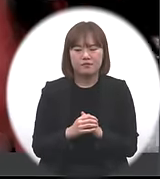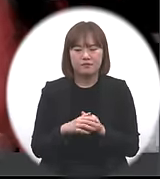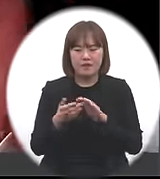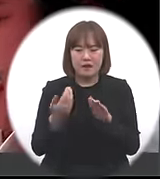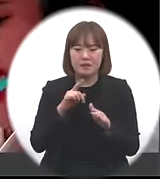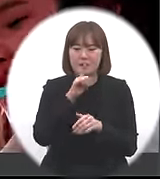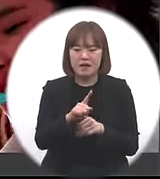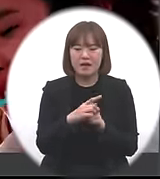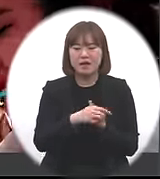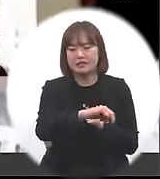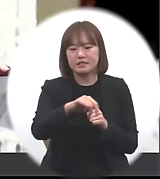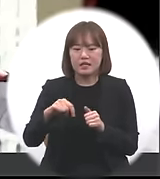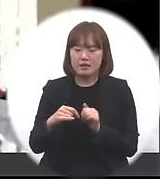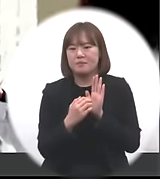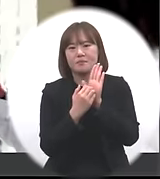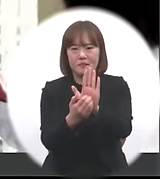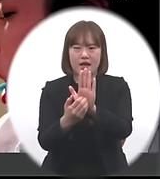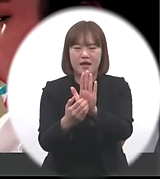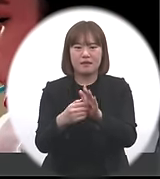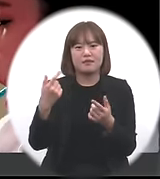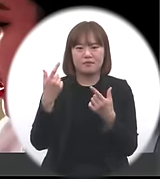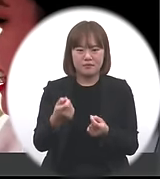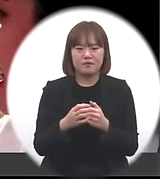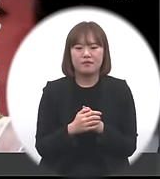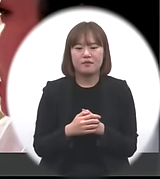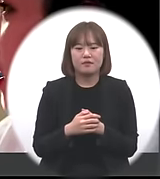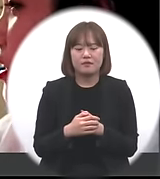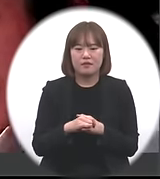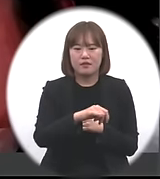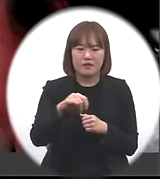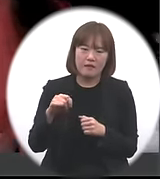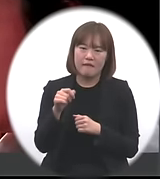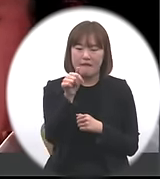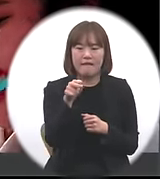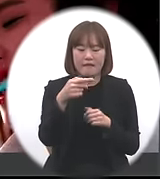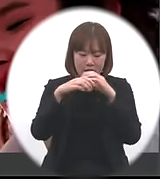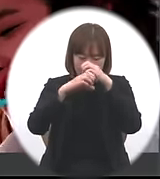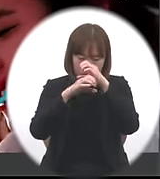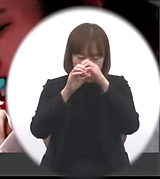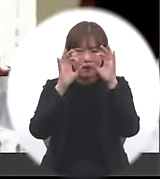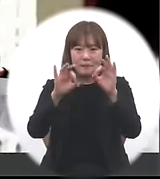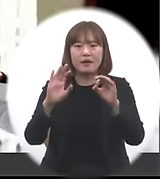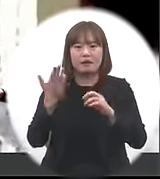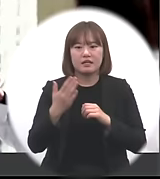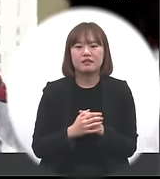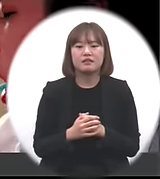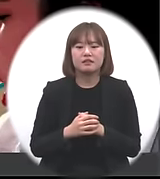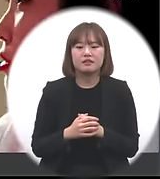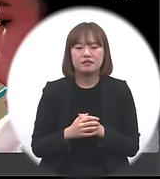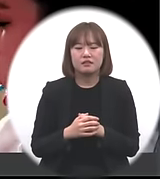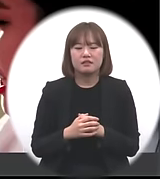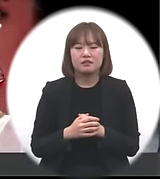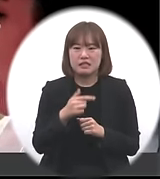제가 앞서 뭐라고 말씀드렸냐면 세균막을 닦는 거예요. 세균은 뭘로 봐야 보이죠? 현미경으로요. 현미경적인 일을 하는 건데